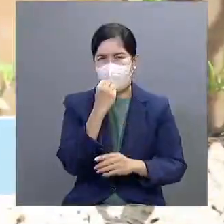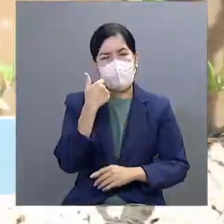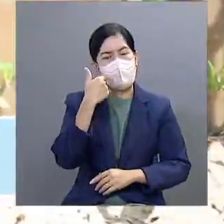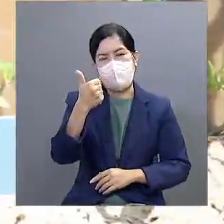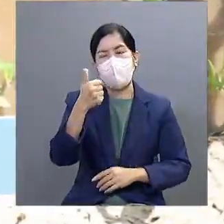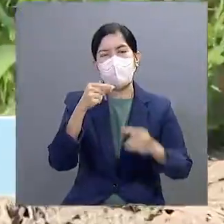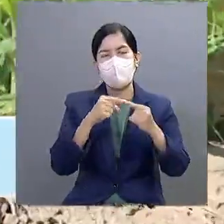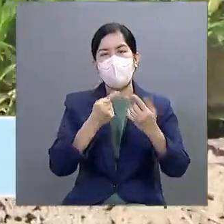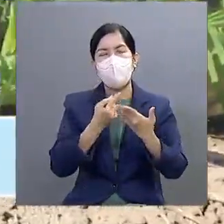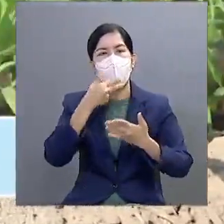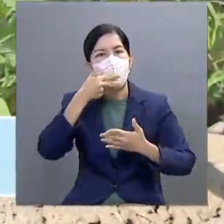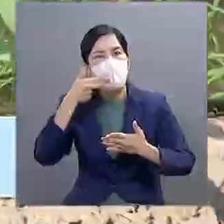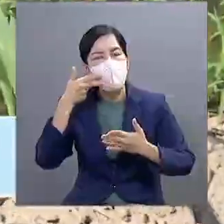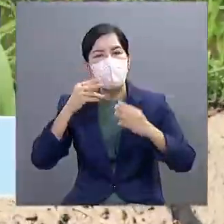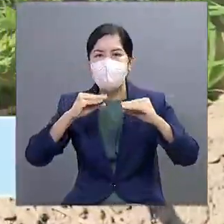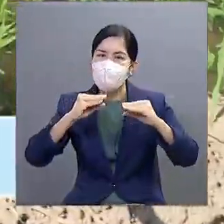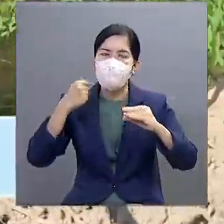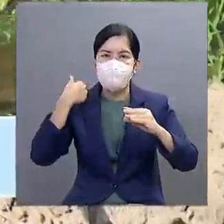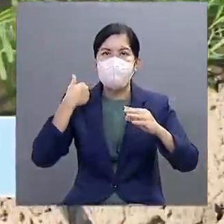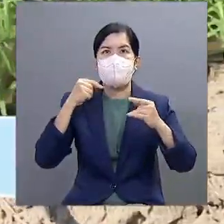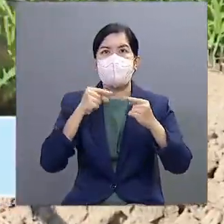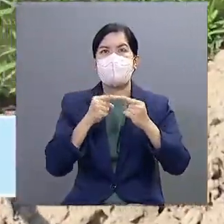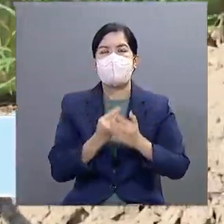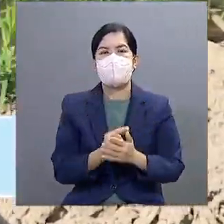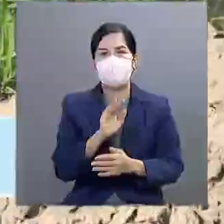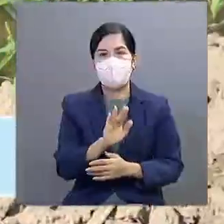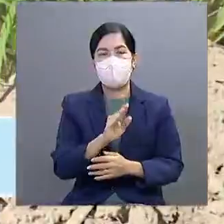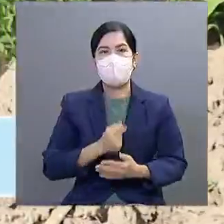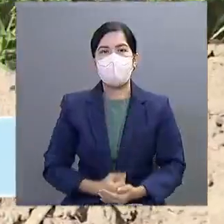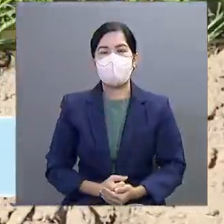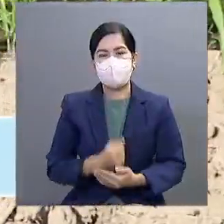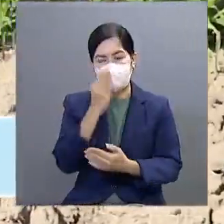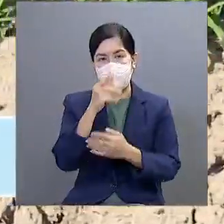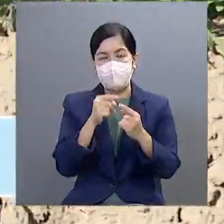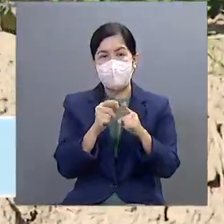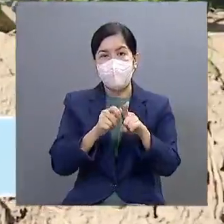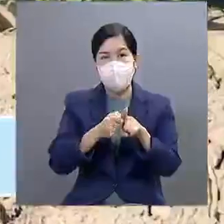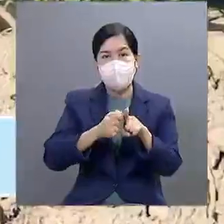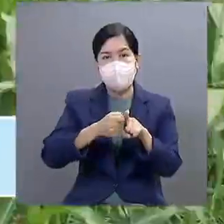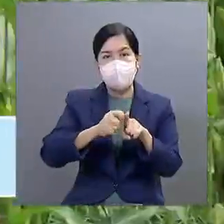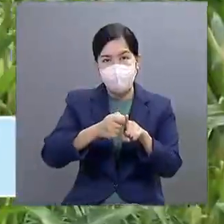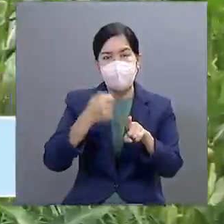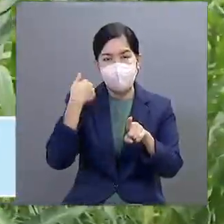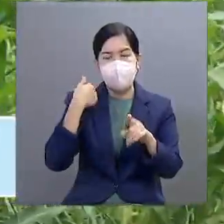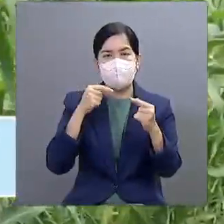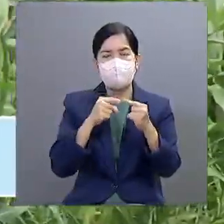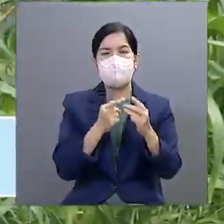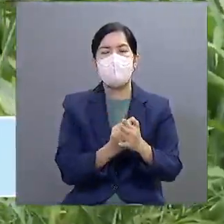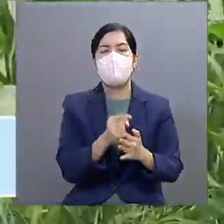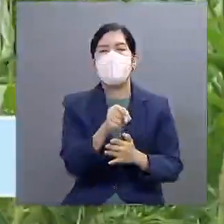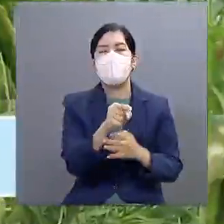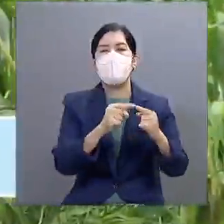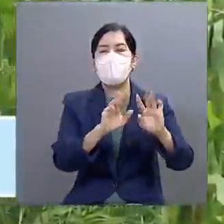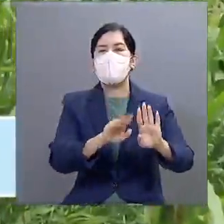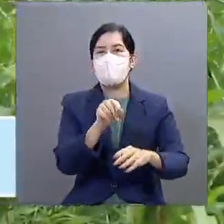ดฟันมีกลิ่นหอมเอ๊ะนี่มันเขียนถึงผมหรือเปล่าเนี่ยทำให้ข้าวโพด8แถวน ั้ น หมายถึงข้าวโพด อ๋อเหรอ จ้า ทำให้ข้าวโพด8แถวนั้นเนี่ยเป็นที่ชื่นชอบของลูกค้า